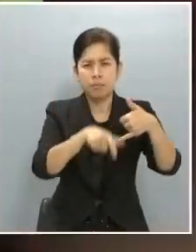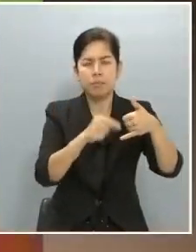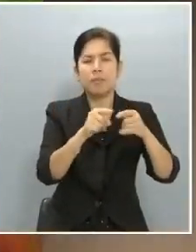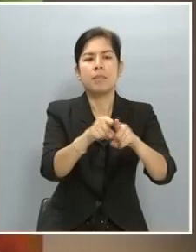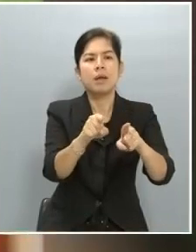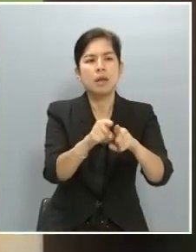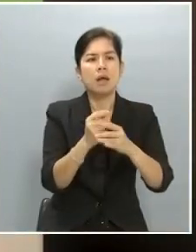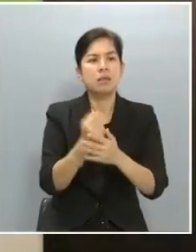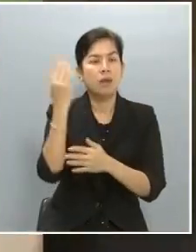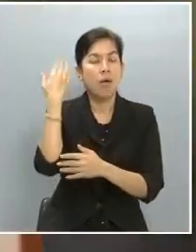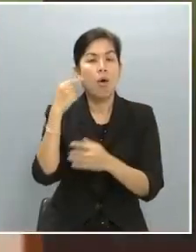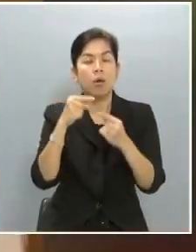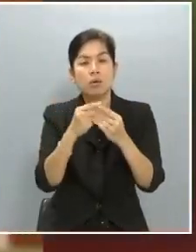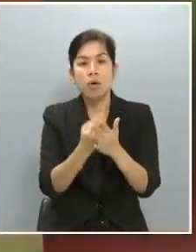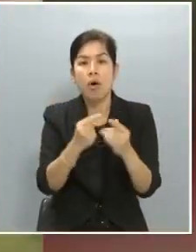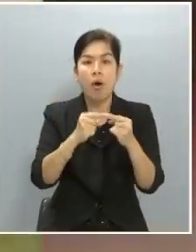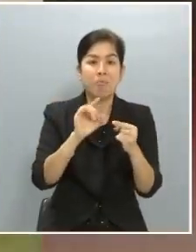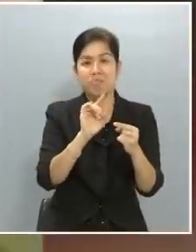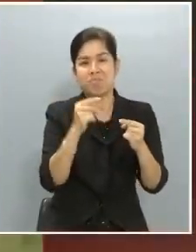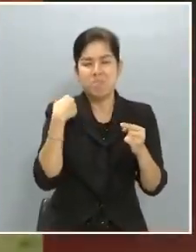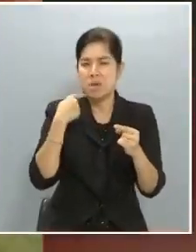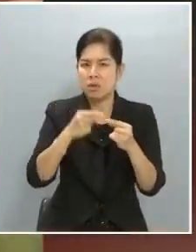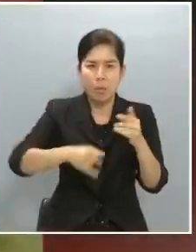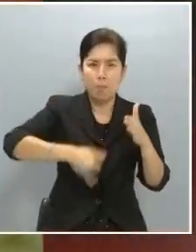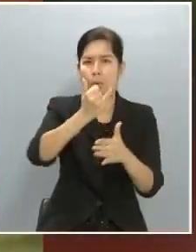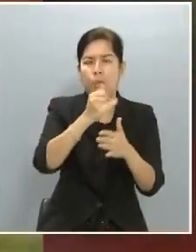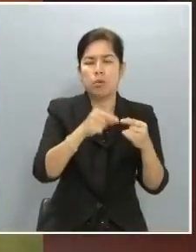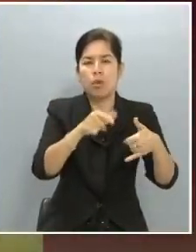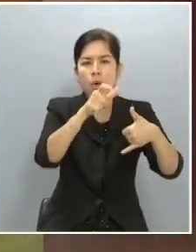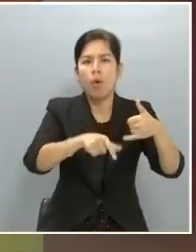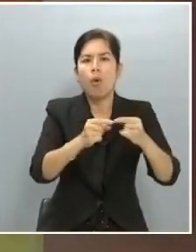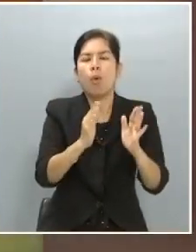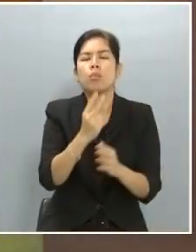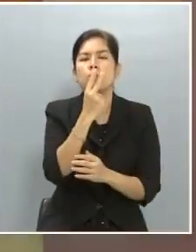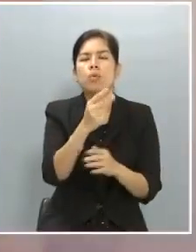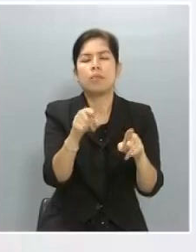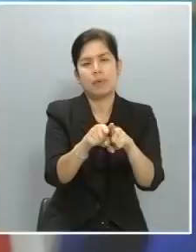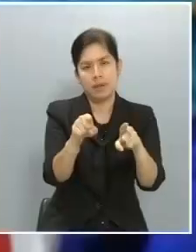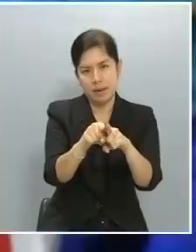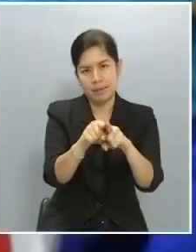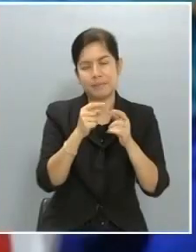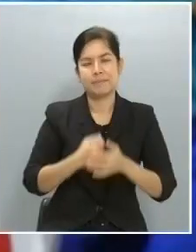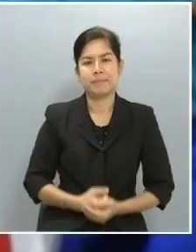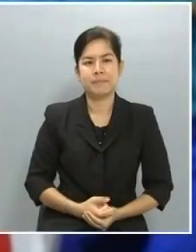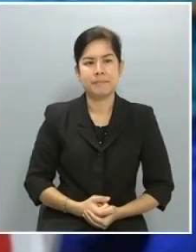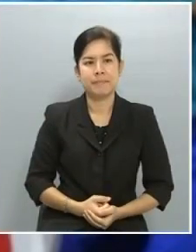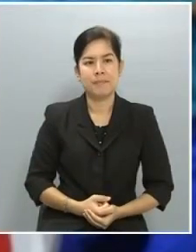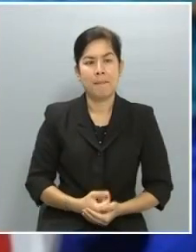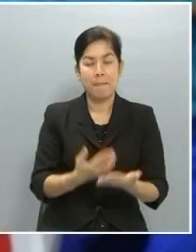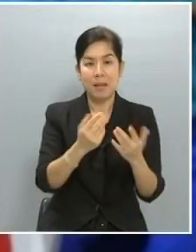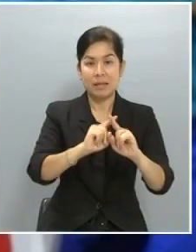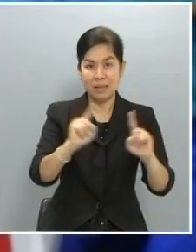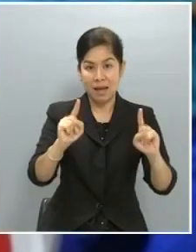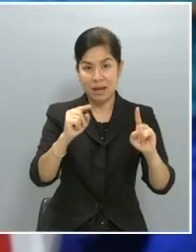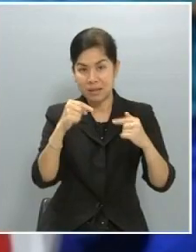ครับและคันโตน่ากับเอฟราเนี่ยเป็นฝรั่งเศสเหมือนกันแล้วก็เคยเล่นให้กับแมนยูไนเต็ดเหมือนกันด้วยนะครับจะต่างกันอย่างเดีย